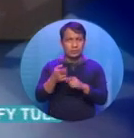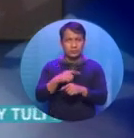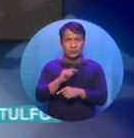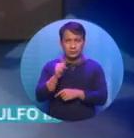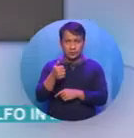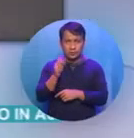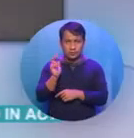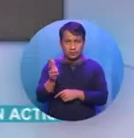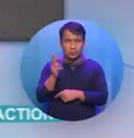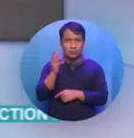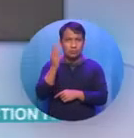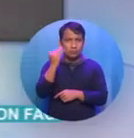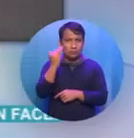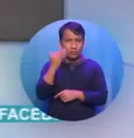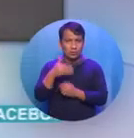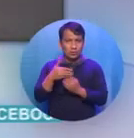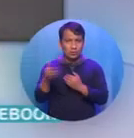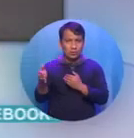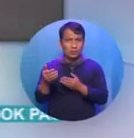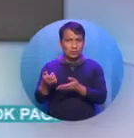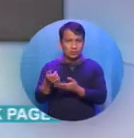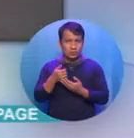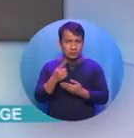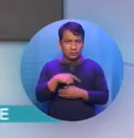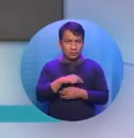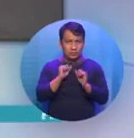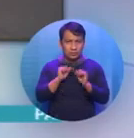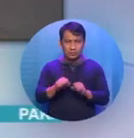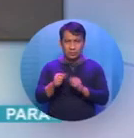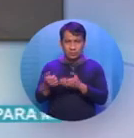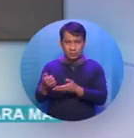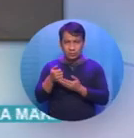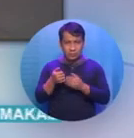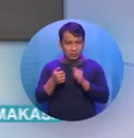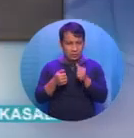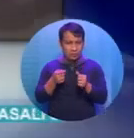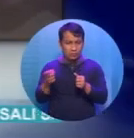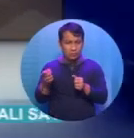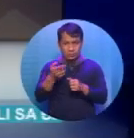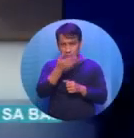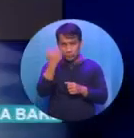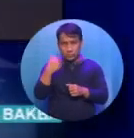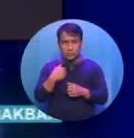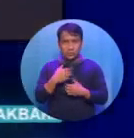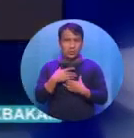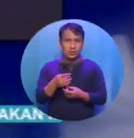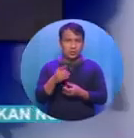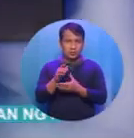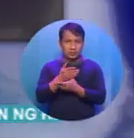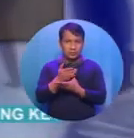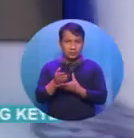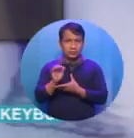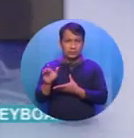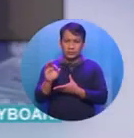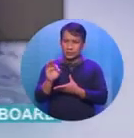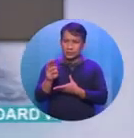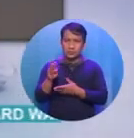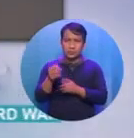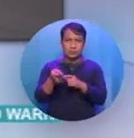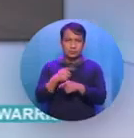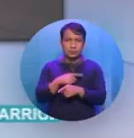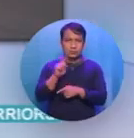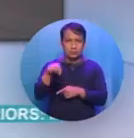10:30 ng umaga dahil malay ninyo, kayo na ang sunod na tatawagan ni Idol. Huwag din kalilimutang i-like at i-share ang Facebook pages